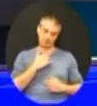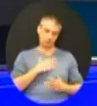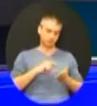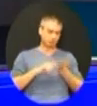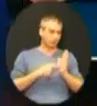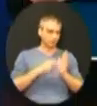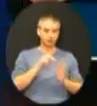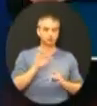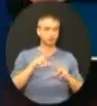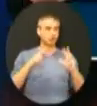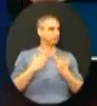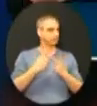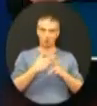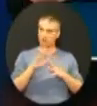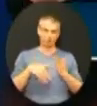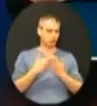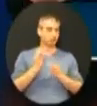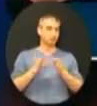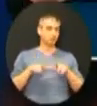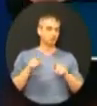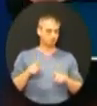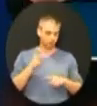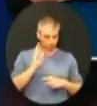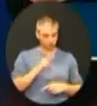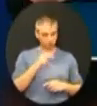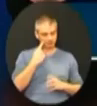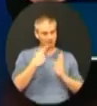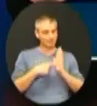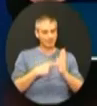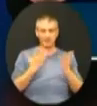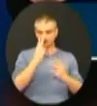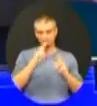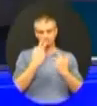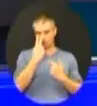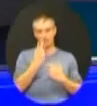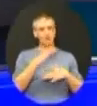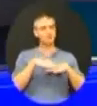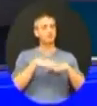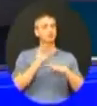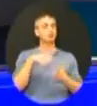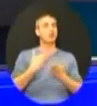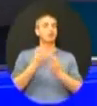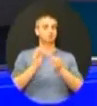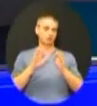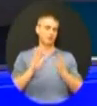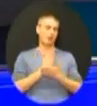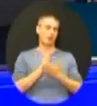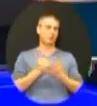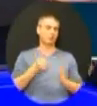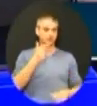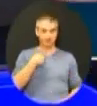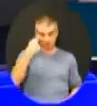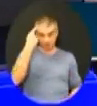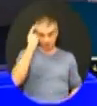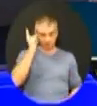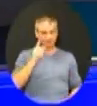להדגיש את הנושא של הציבור זה לא רק היוצא משפטי לממשלה יש עניין של מרית עין ואיך הציבור רואה את התפקוד של היועצים המשפטיים ואת ההחלטות של השרים אני